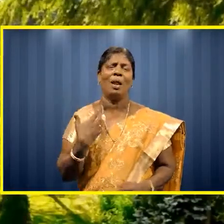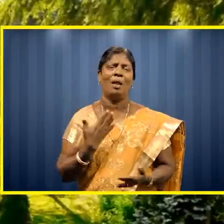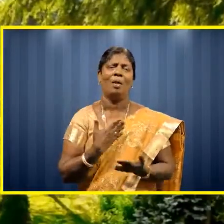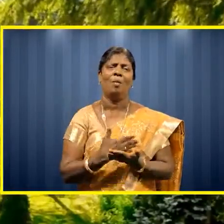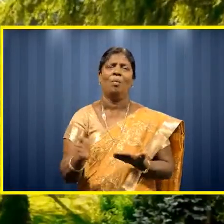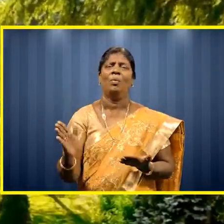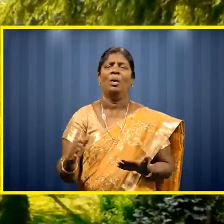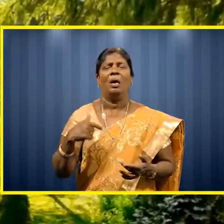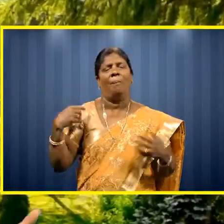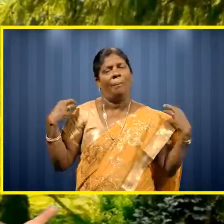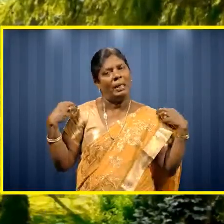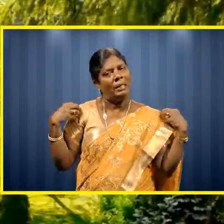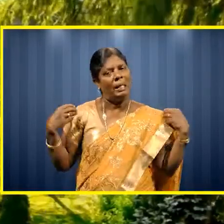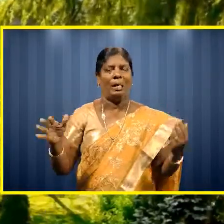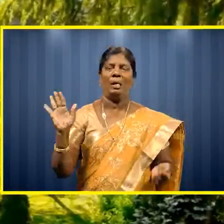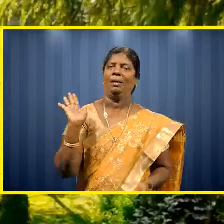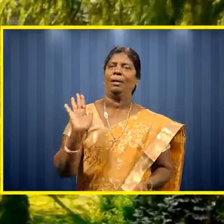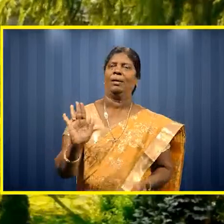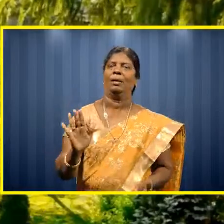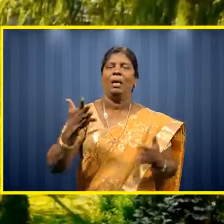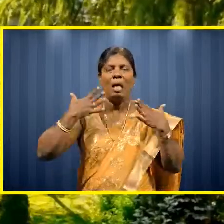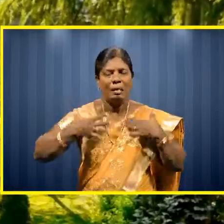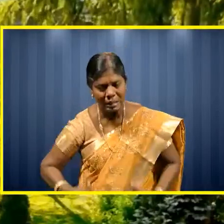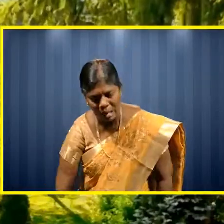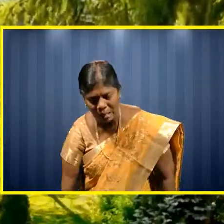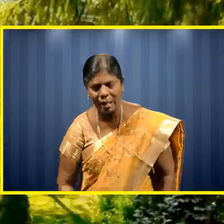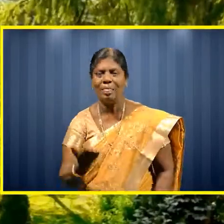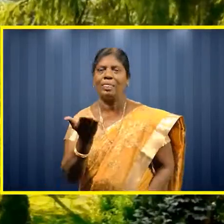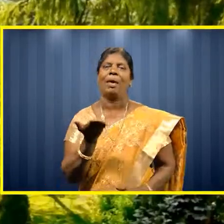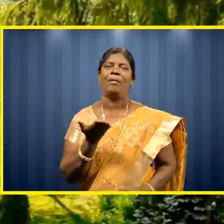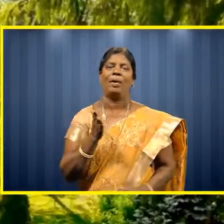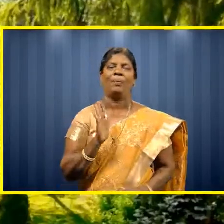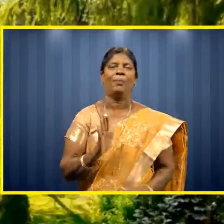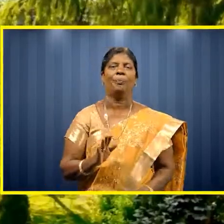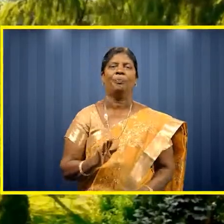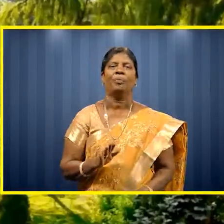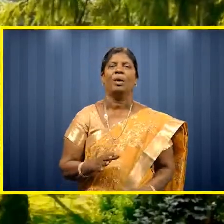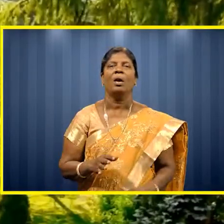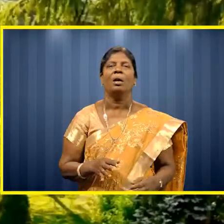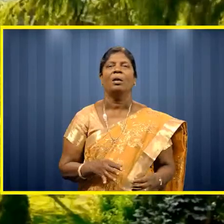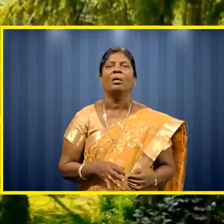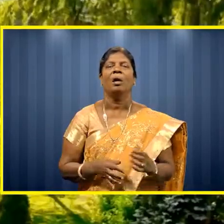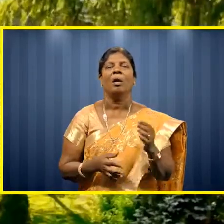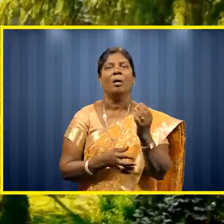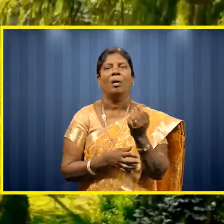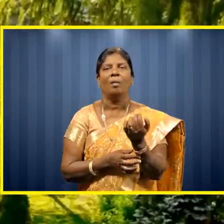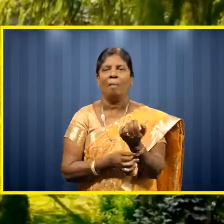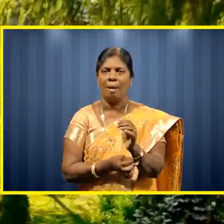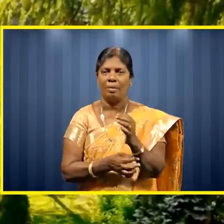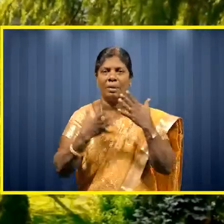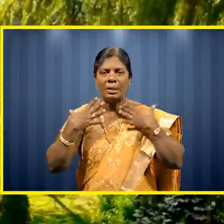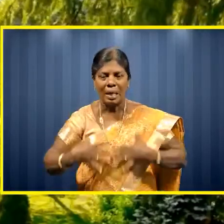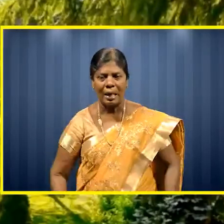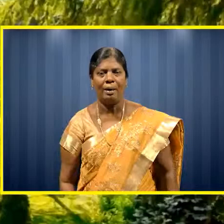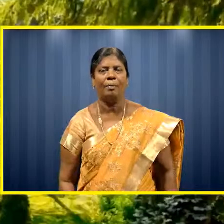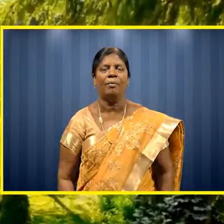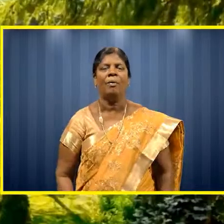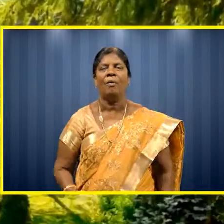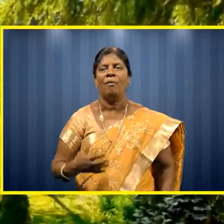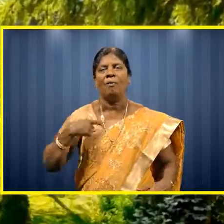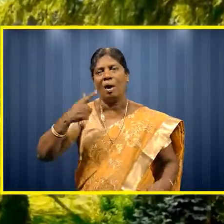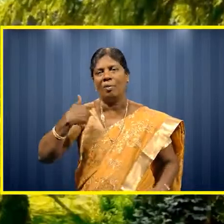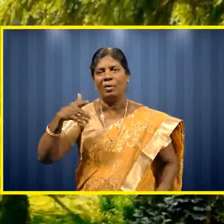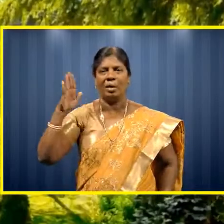கழிக்கப் போகிறேன்? இத்தனை பிரச்சனைகள் எனக்கு இருக்கிறது. சரீர தேவைகள், உலகத்திலே சரீரம் வாழ்கிற